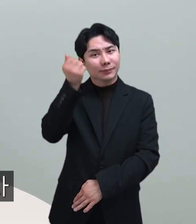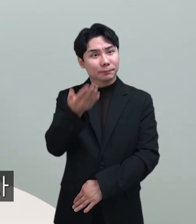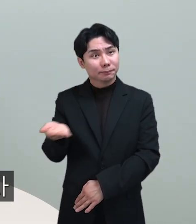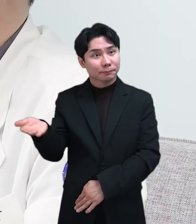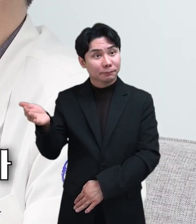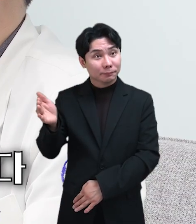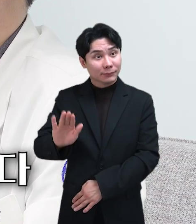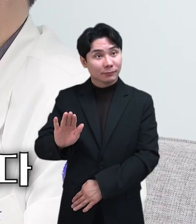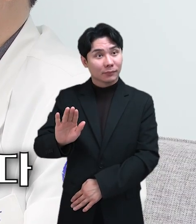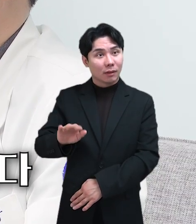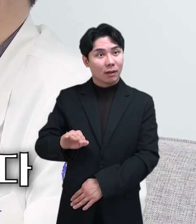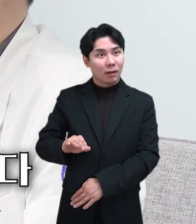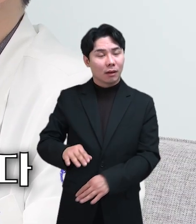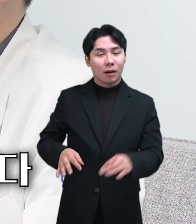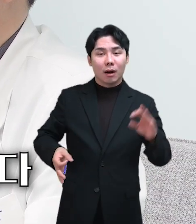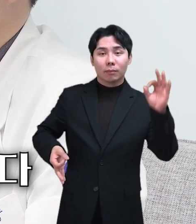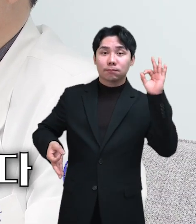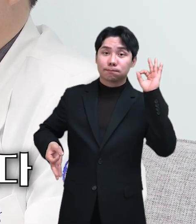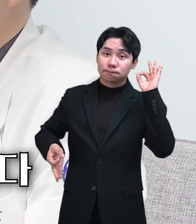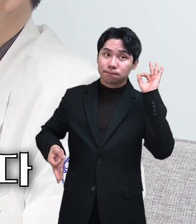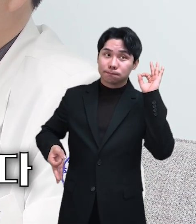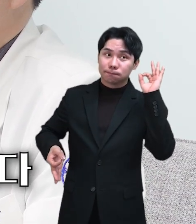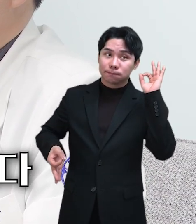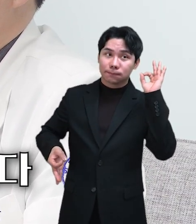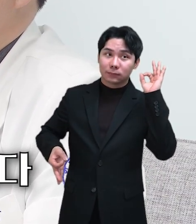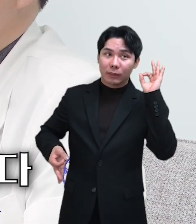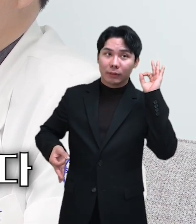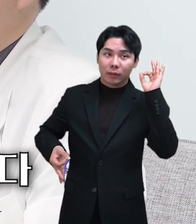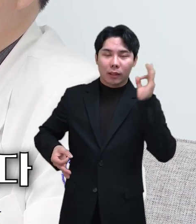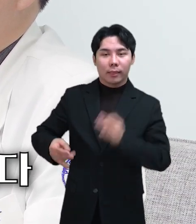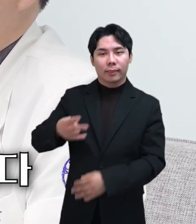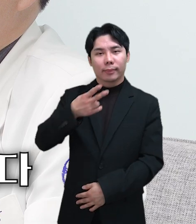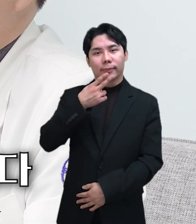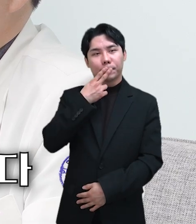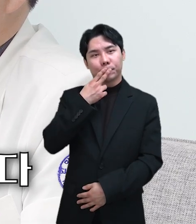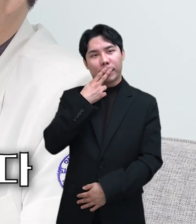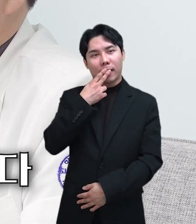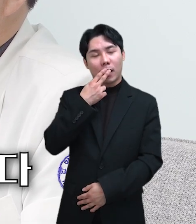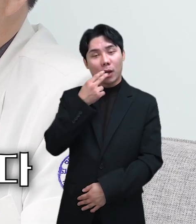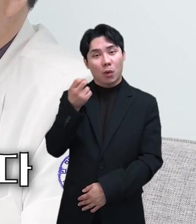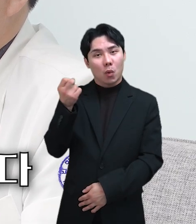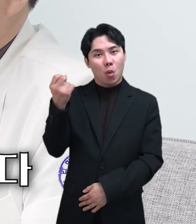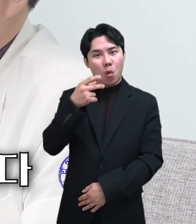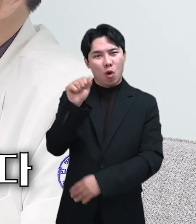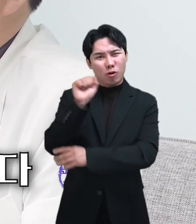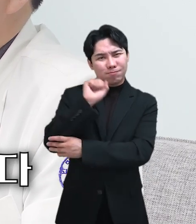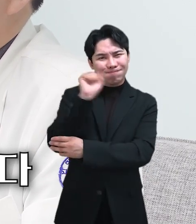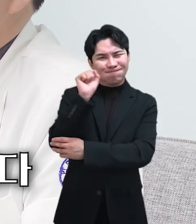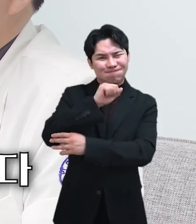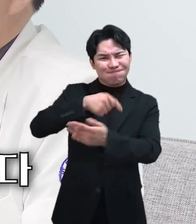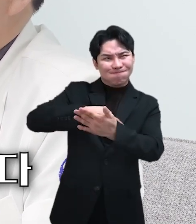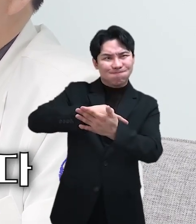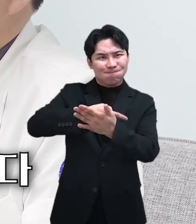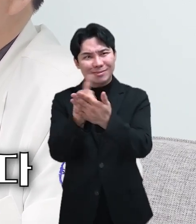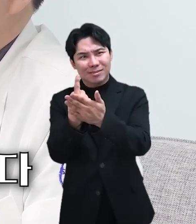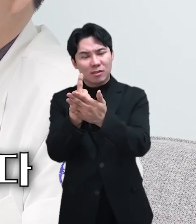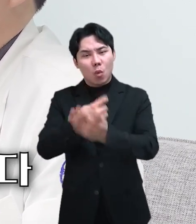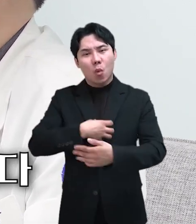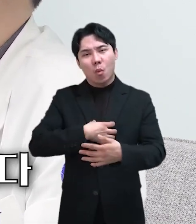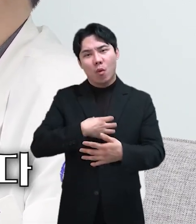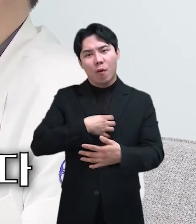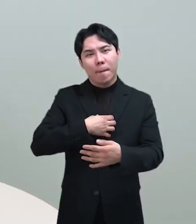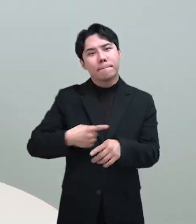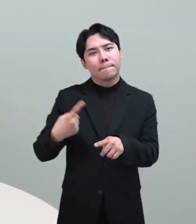많습니다. 그런데 움직이지 않고 운동을 하지 않는 것은요, 담배를 피는 거나 과속으로 달리는 것만큼